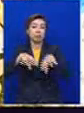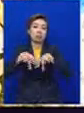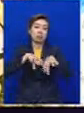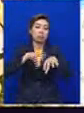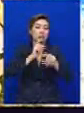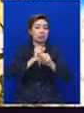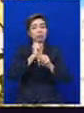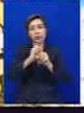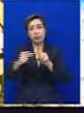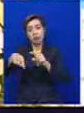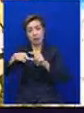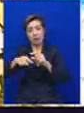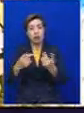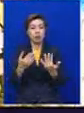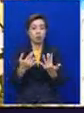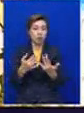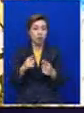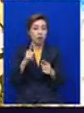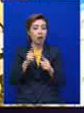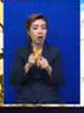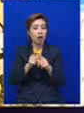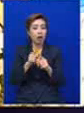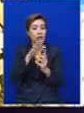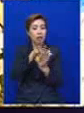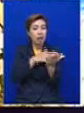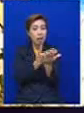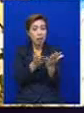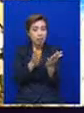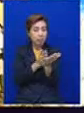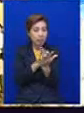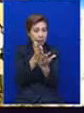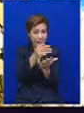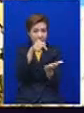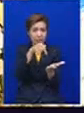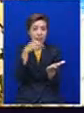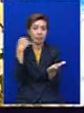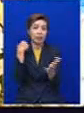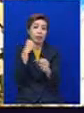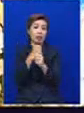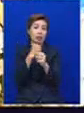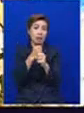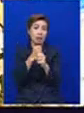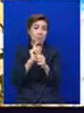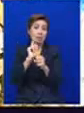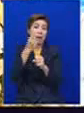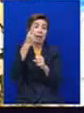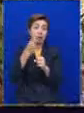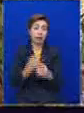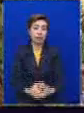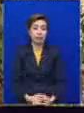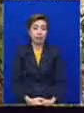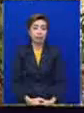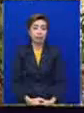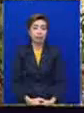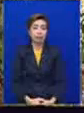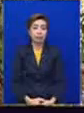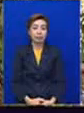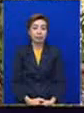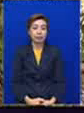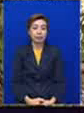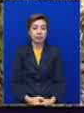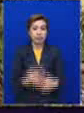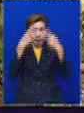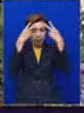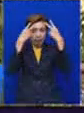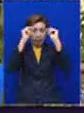ะเป็นมีคำตอบอยู่ในอาร์ตีแมปคือแผนที่ในการเกษตรนะที่เราทำขึ้นมาใหม่ในปัจจุบัน นาย